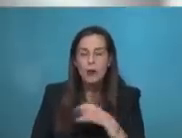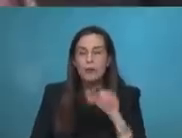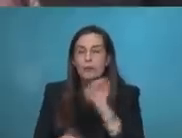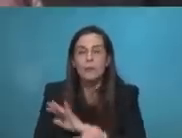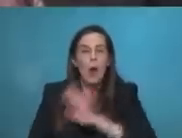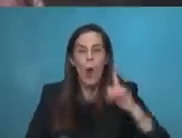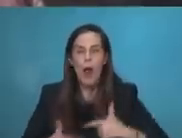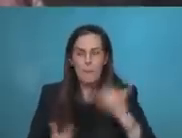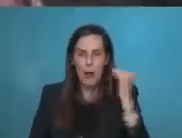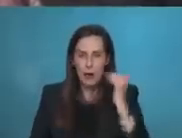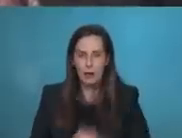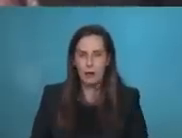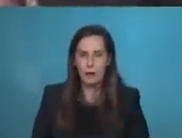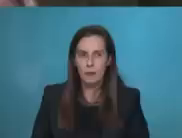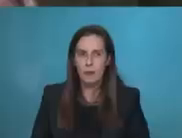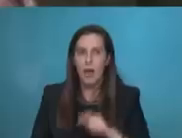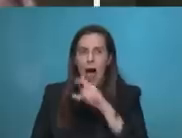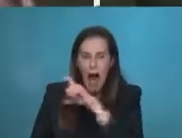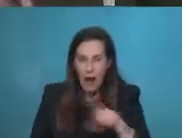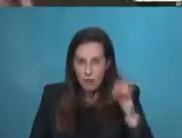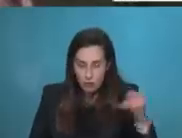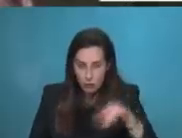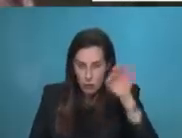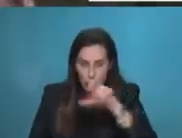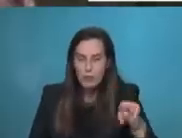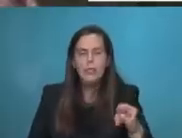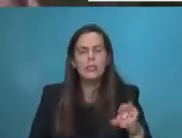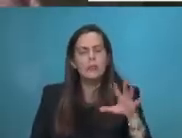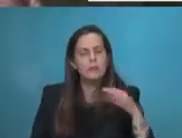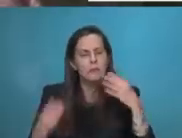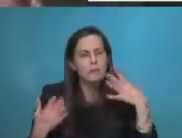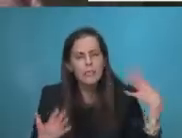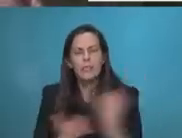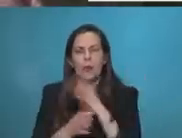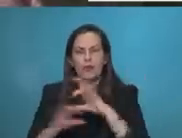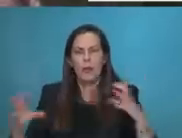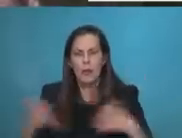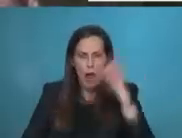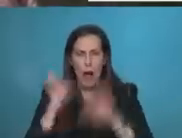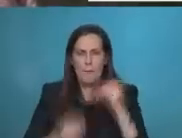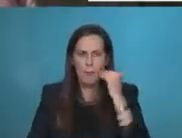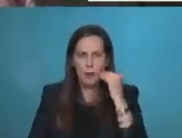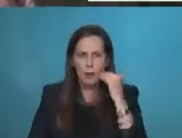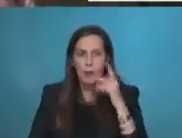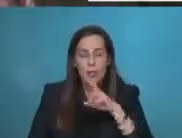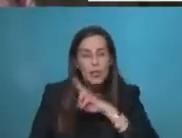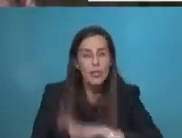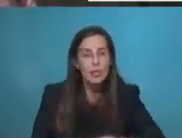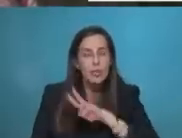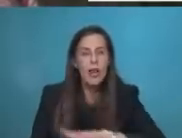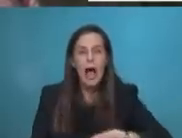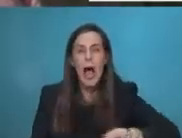הברית. This conviction is a victory for the American people who has suffered so long and so